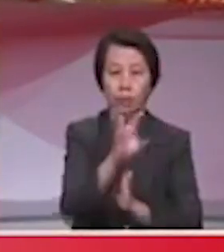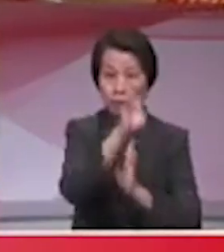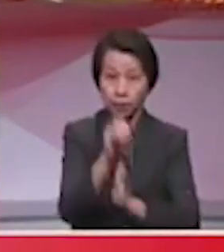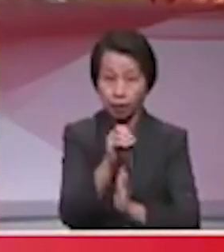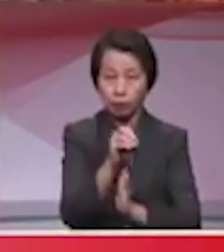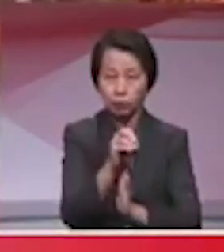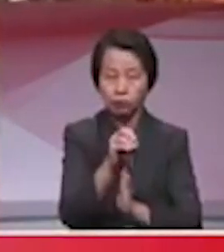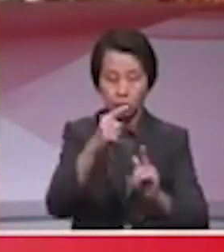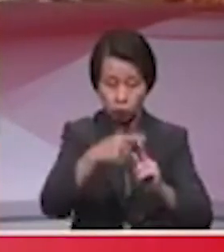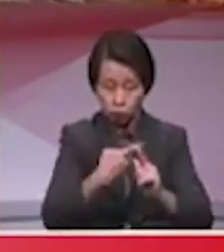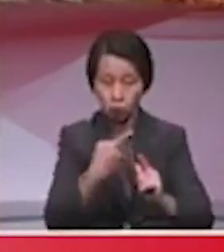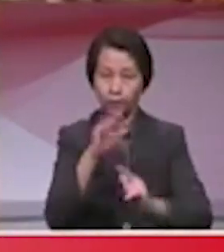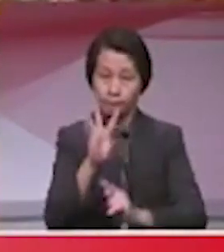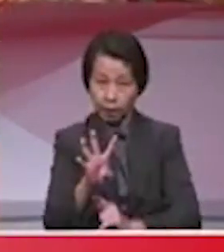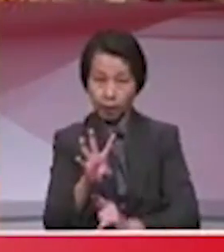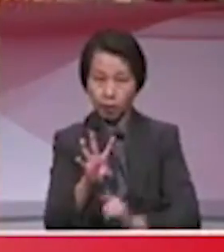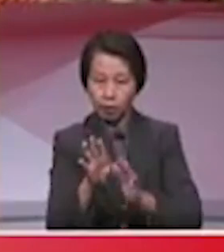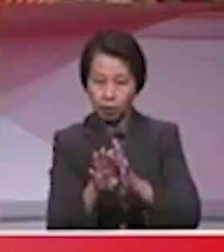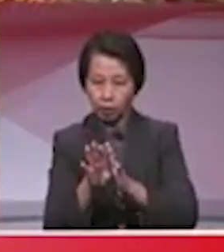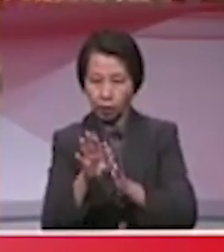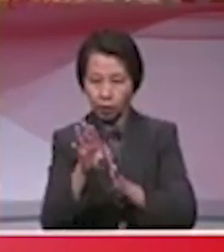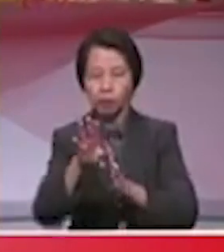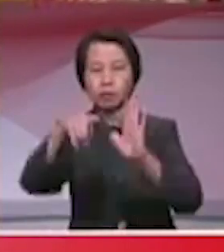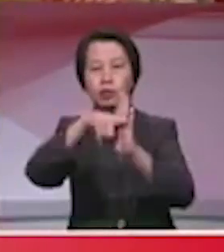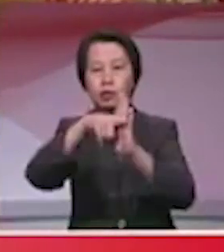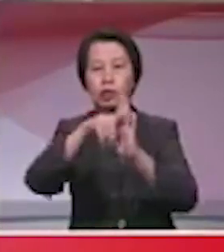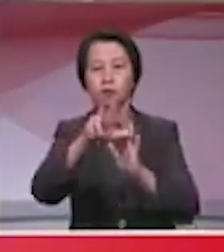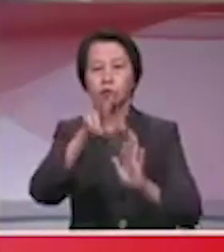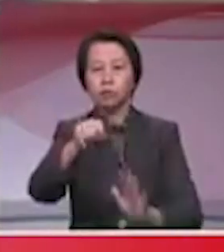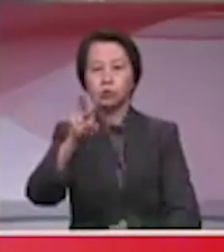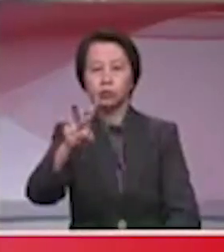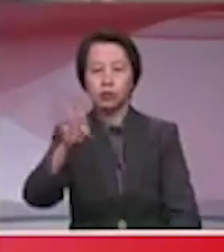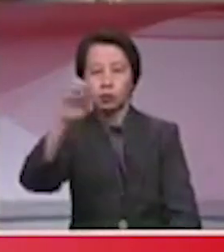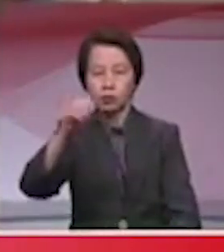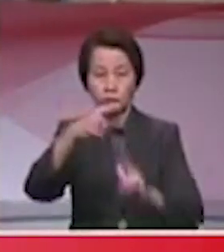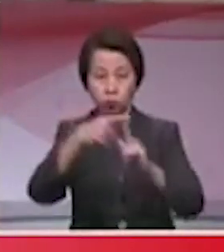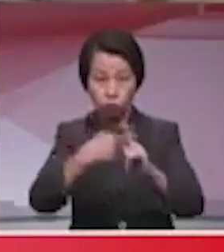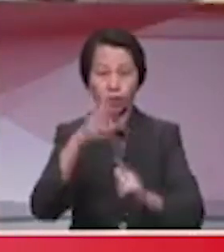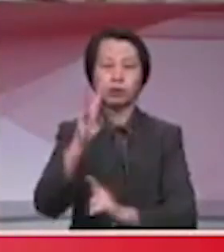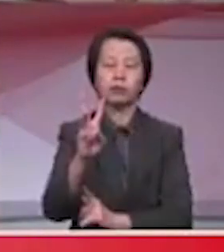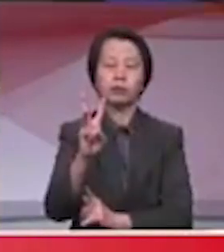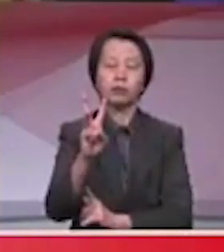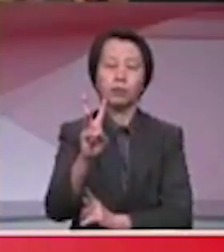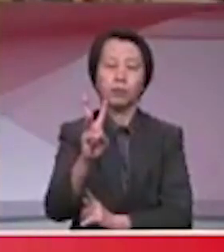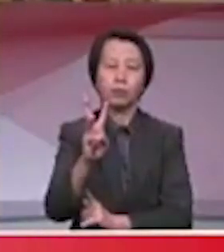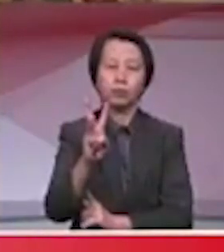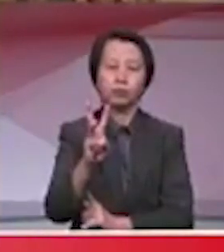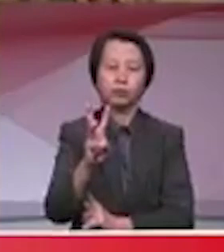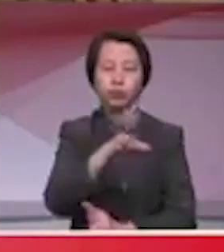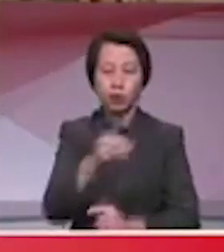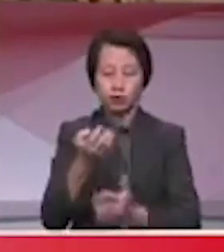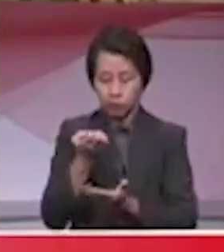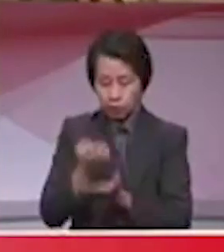28.6% pada bulan April kepada negatif 3.2% pada bulan Jun. Namun